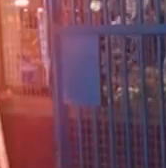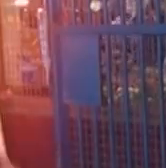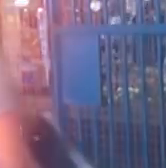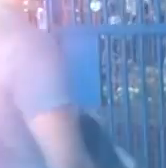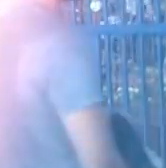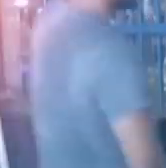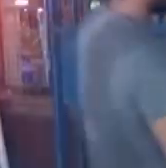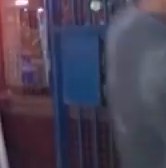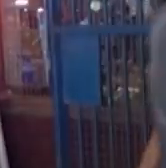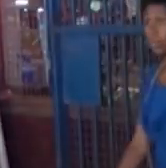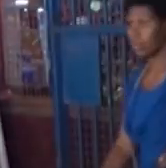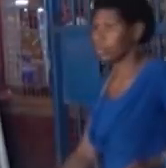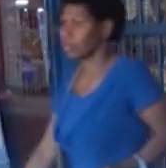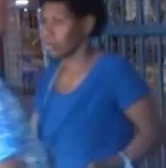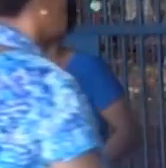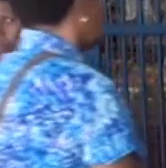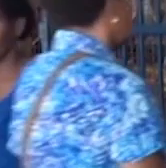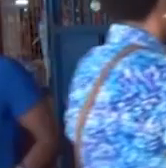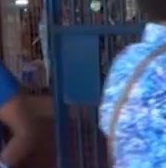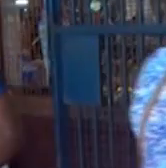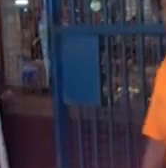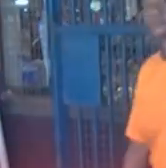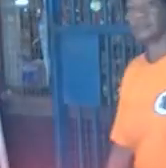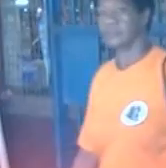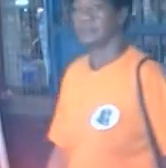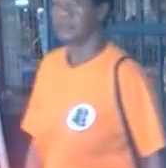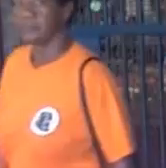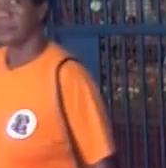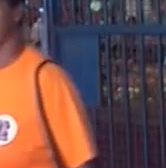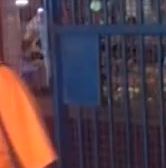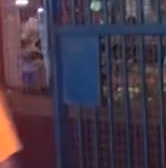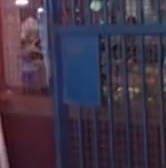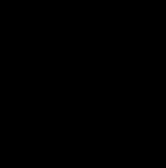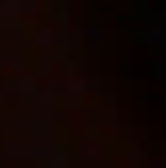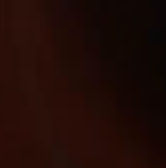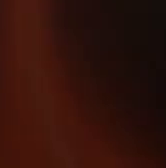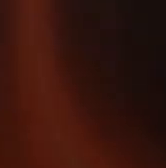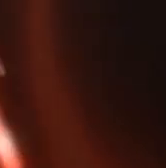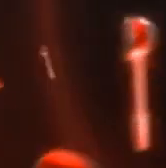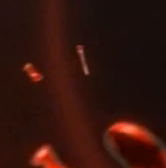कुमार साहब नायक है गोमगो लेबू लटो का रेडियो फीजी 2 में